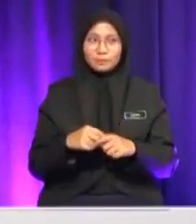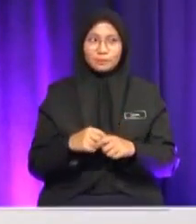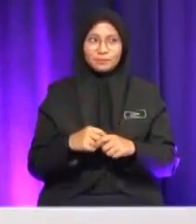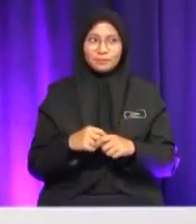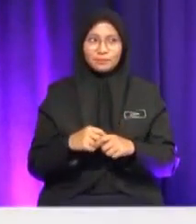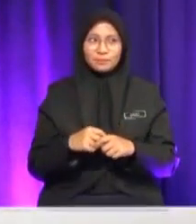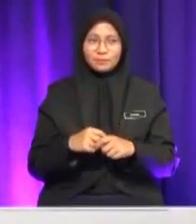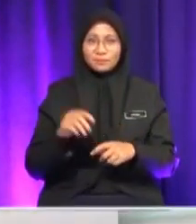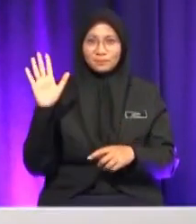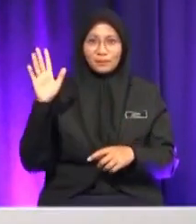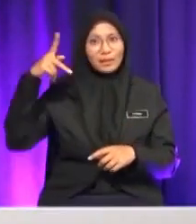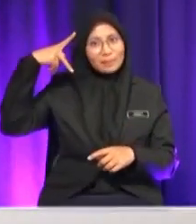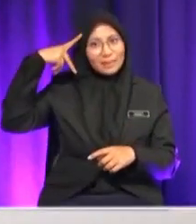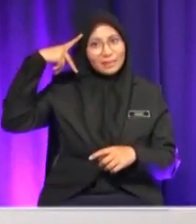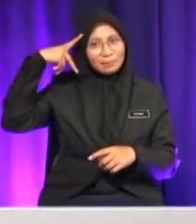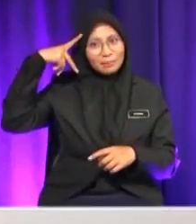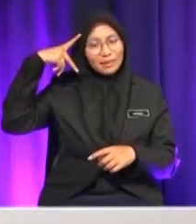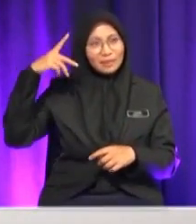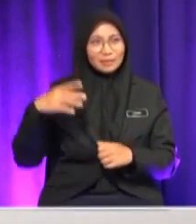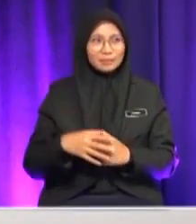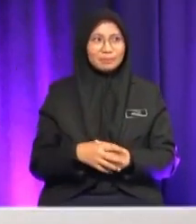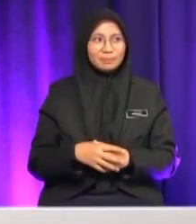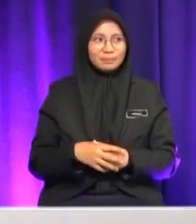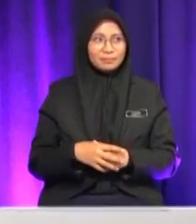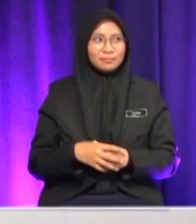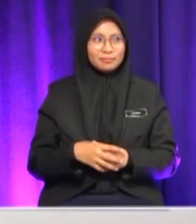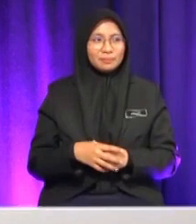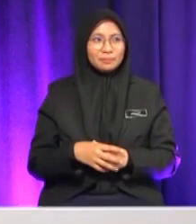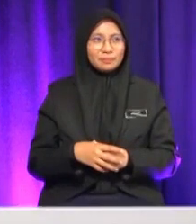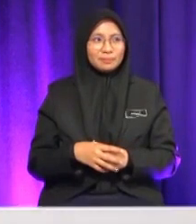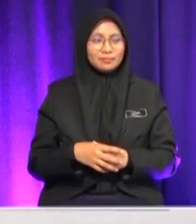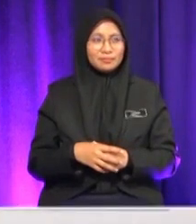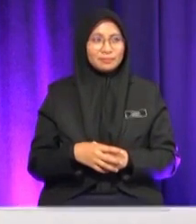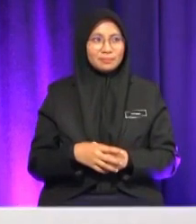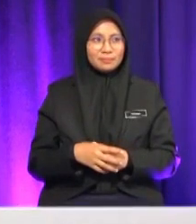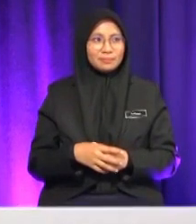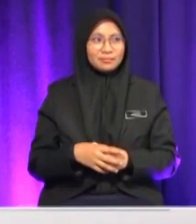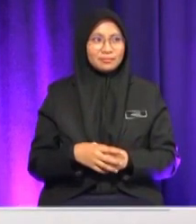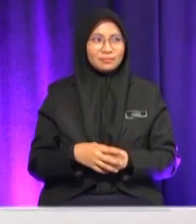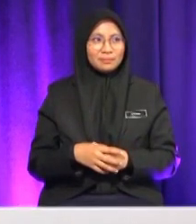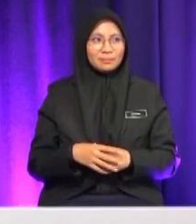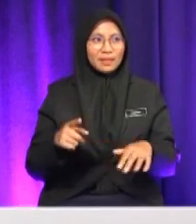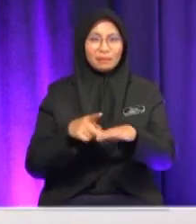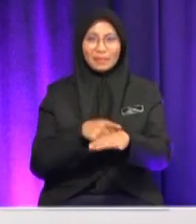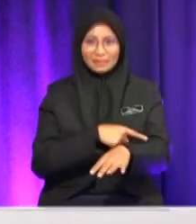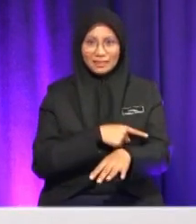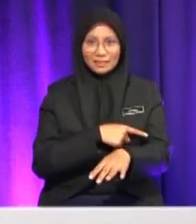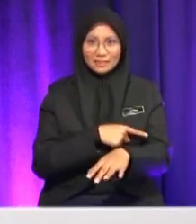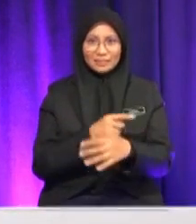Okey. Silakan. Ya, Pertika. Saya mulakan dengan jangka panjang. Okey, jangka